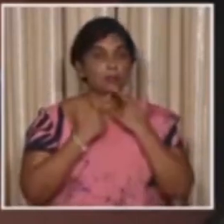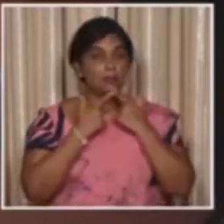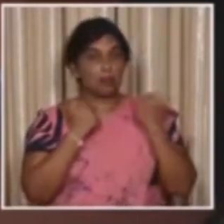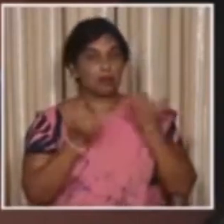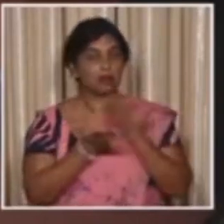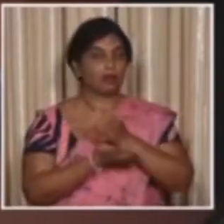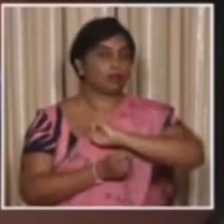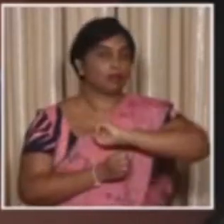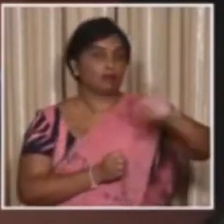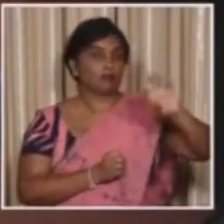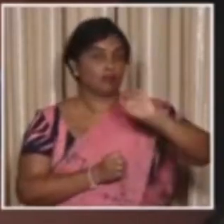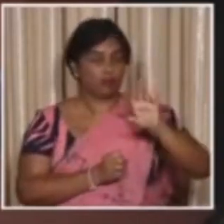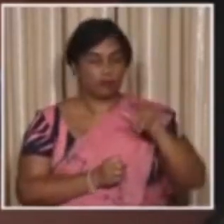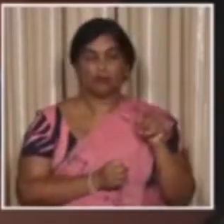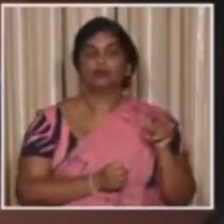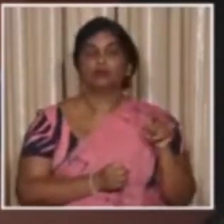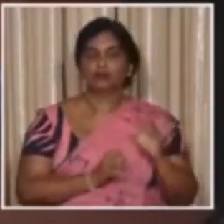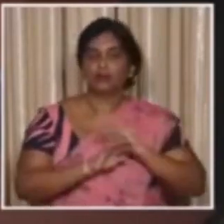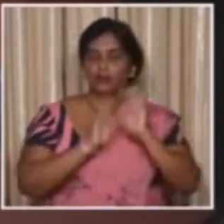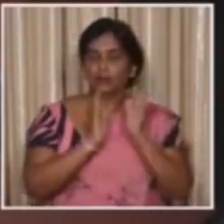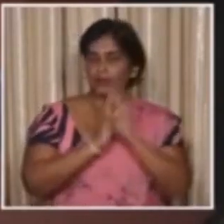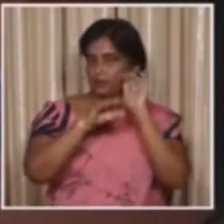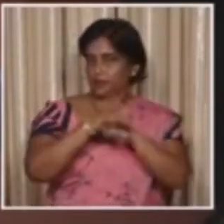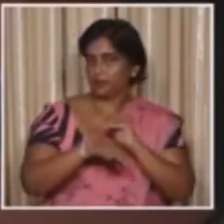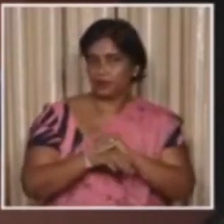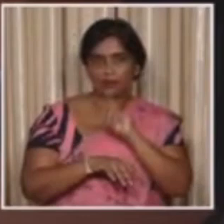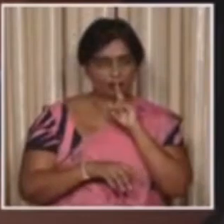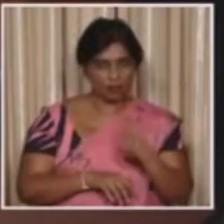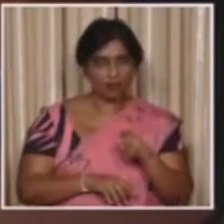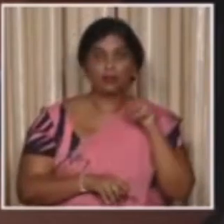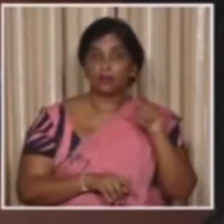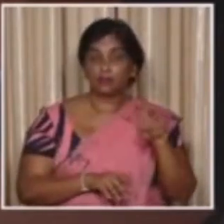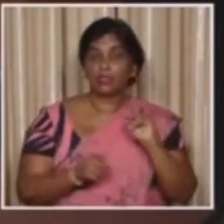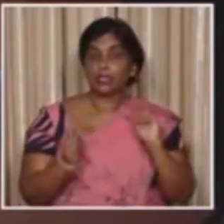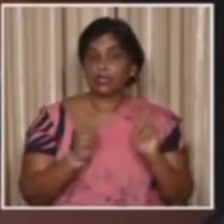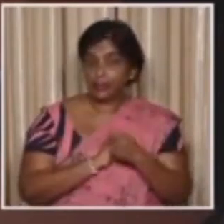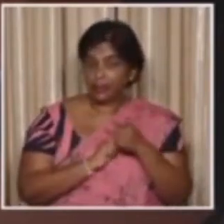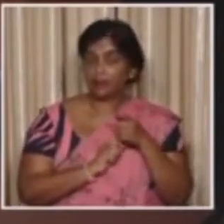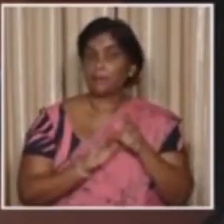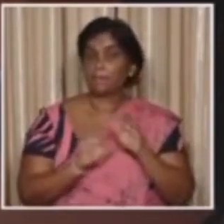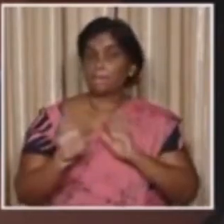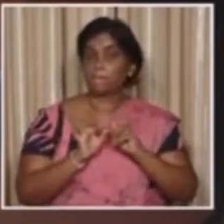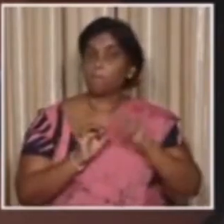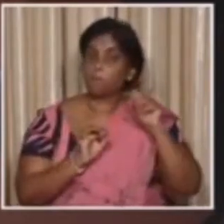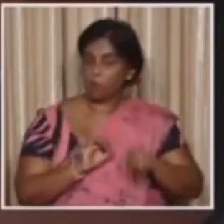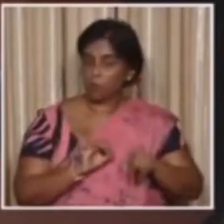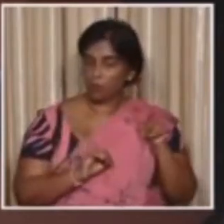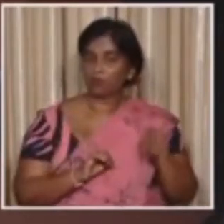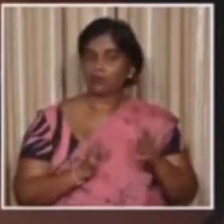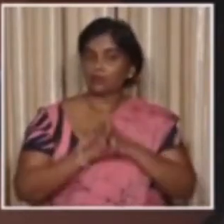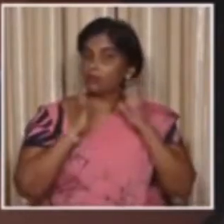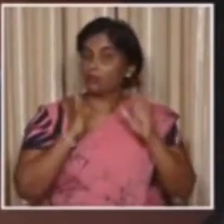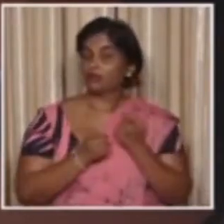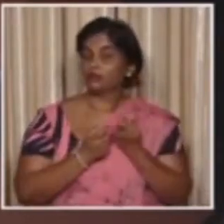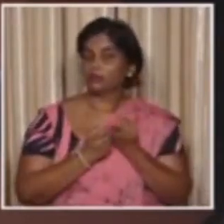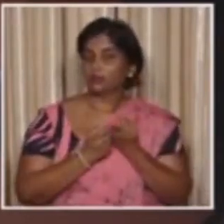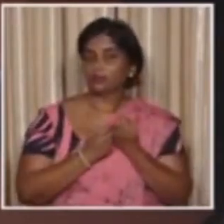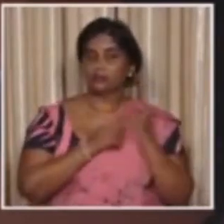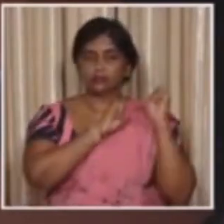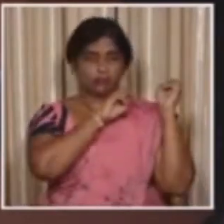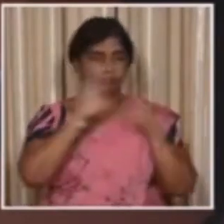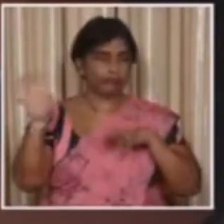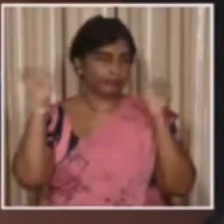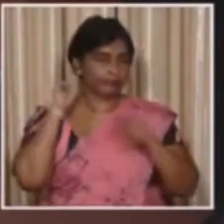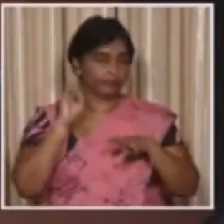dekade berakaran usaha kerubawat, mee sial lelder kerati bina. Eda mee cricket sab cricket falak mandali, visal mudal khandara galagna wat